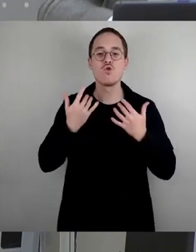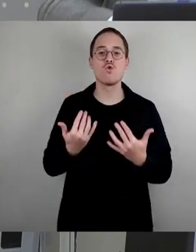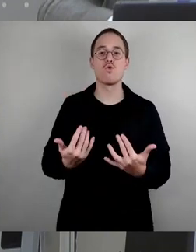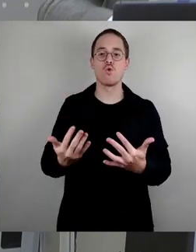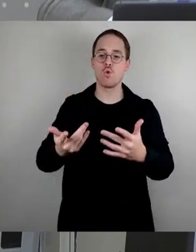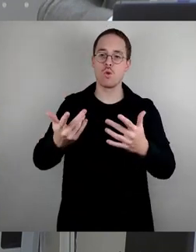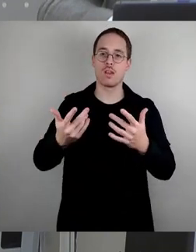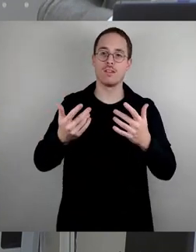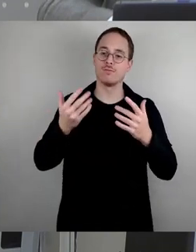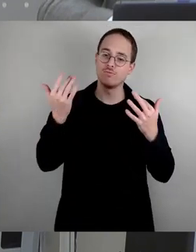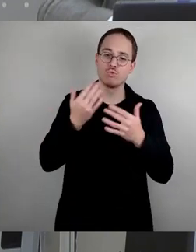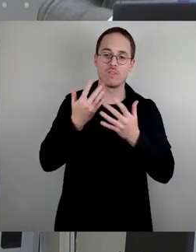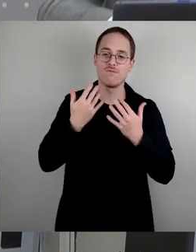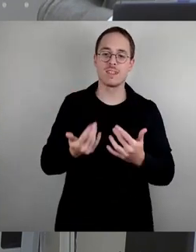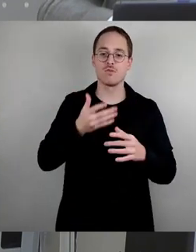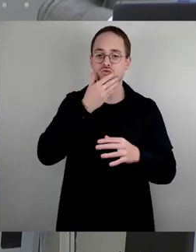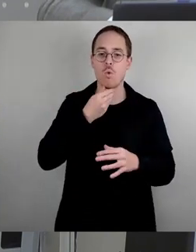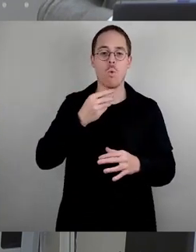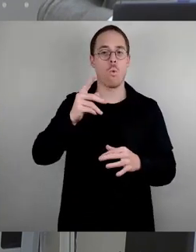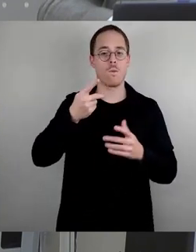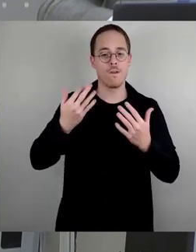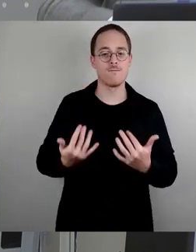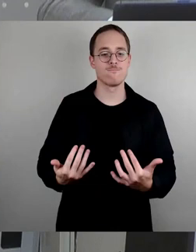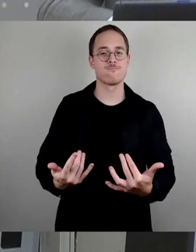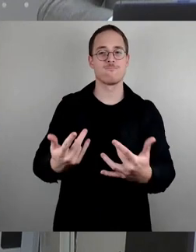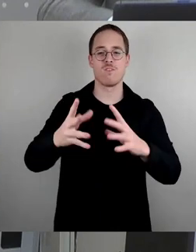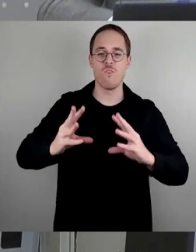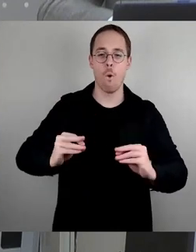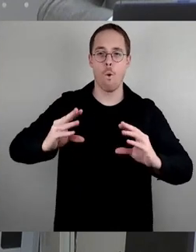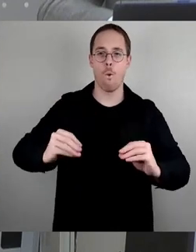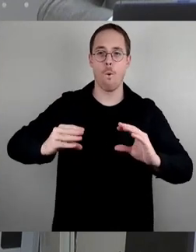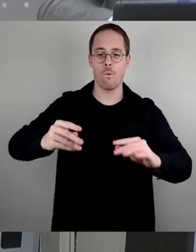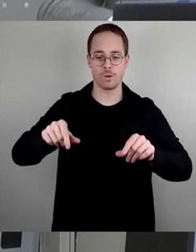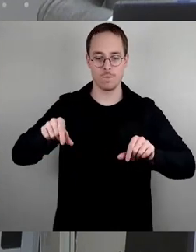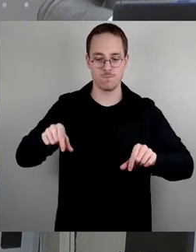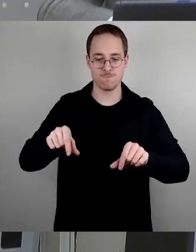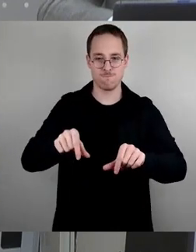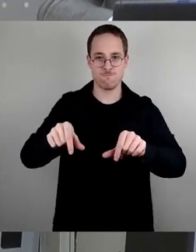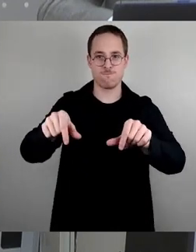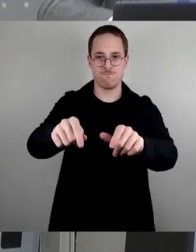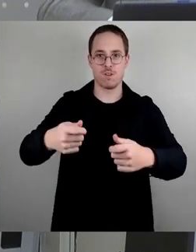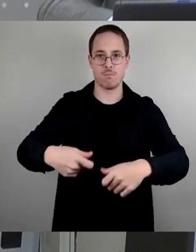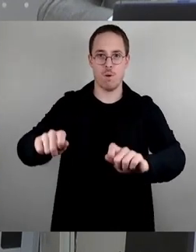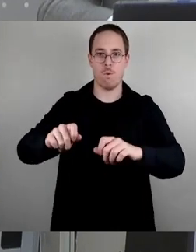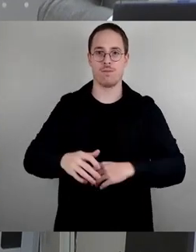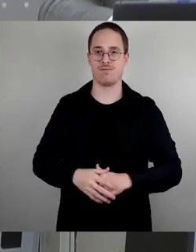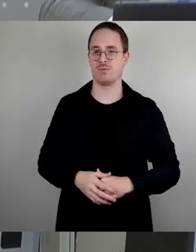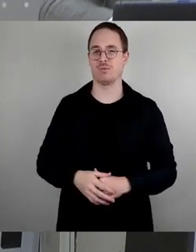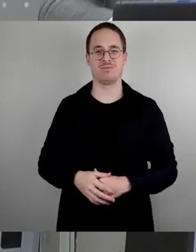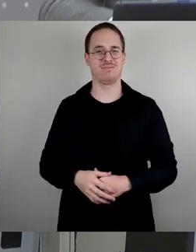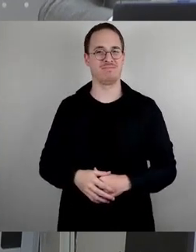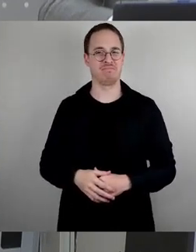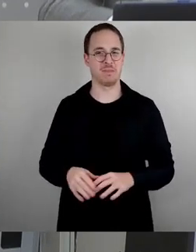schön in die feuchten Wiesen dort rein, die feuchten Felder. Also eigentlich das Gegenteil von dem, was eigentlich kommen